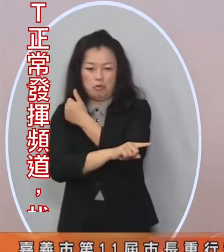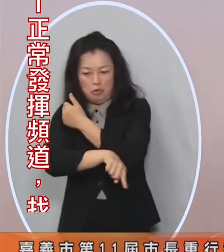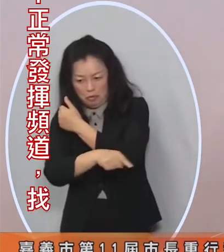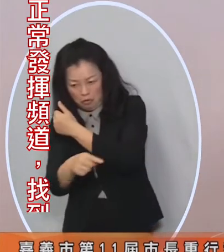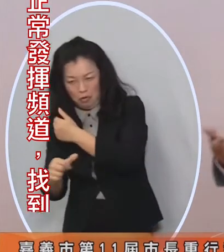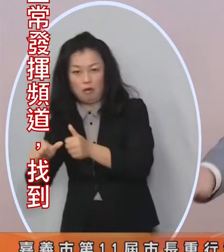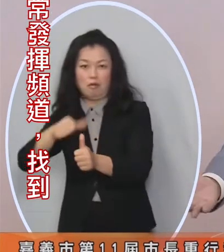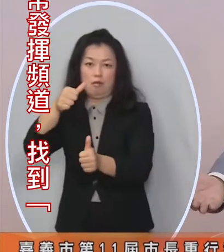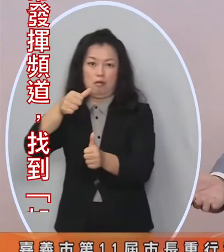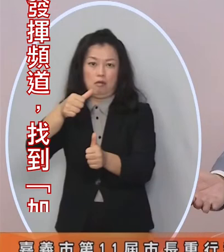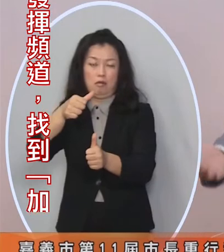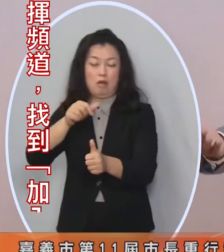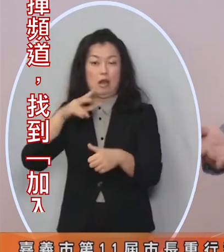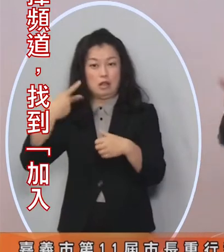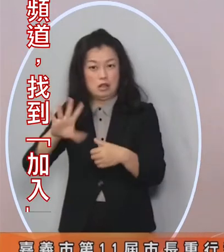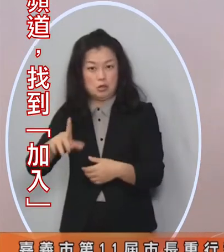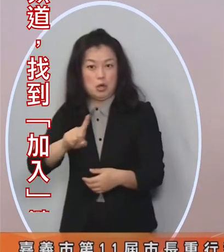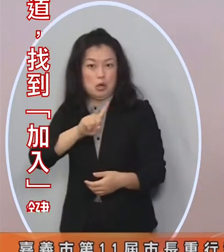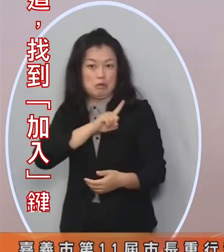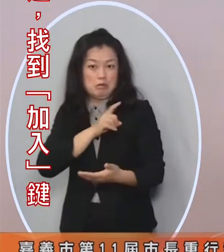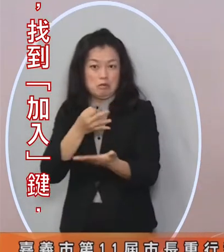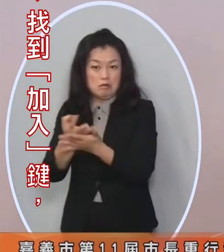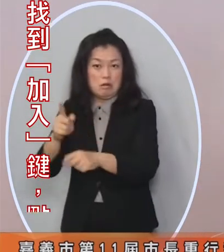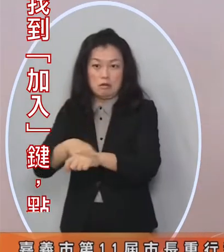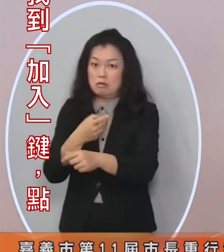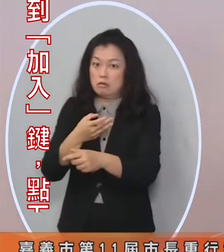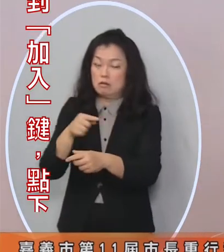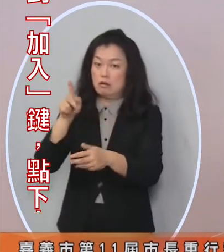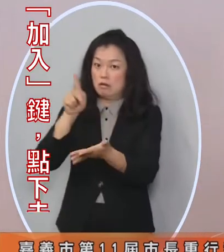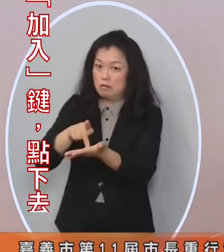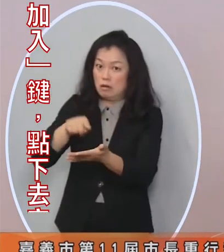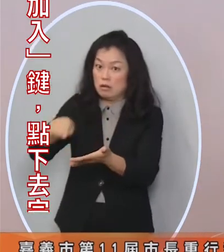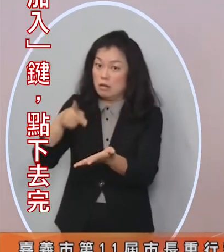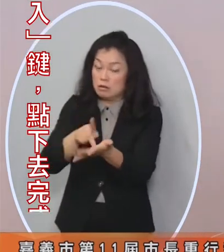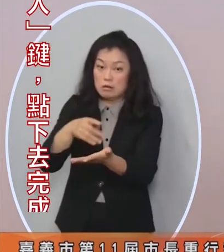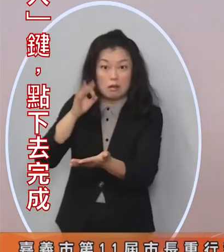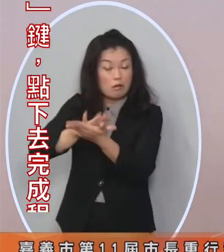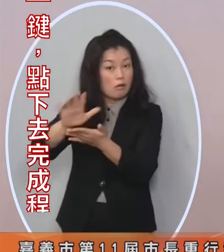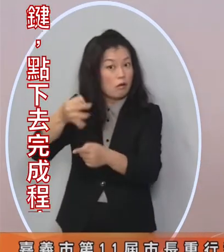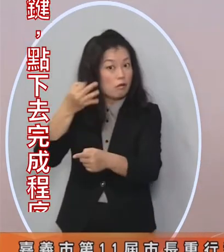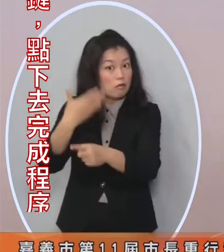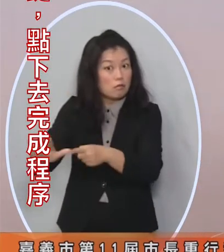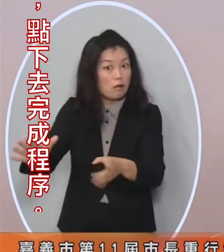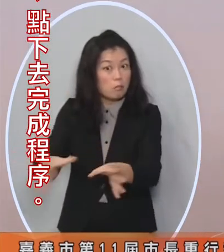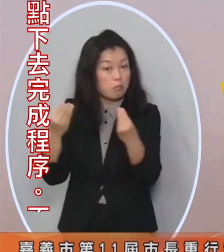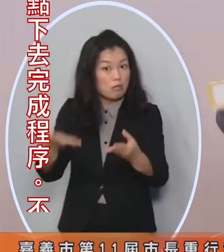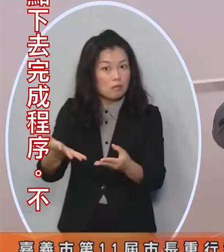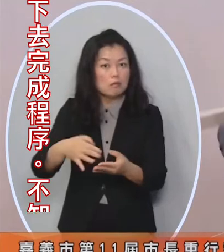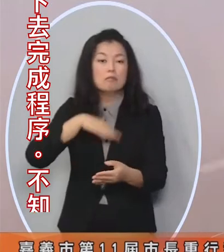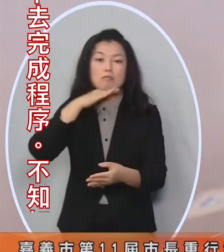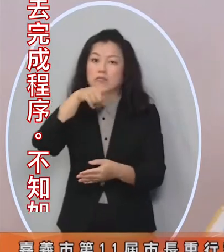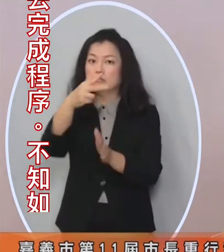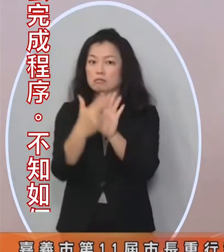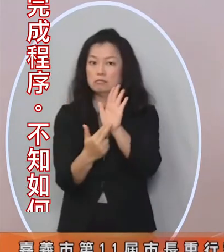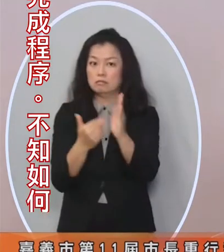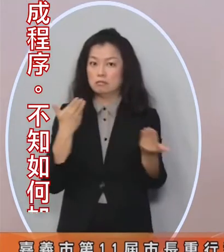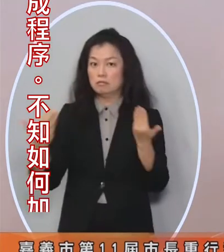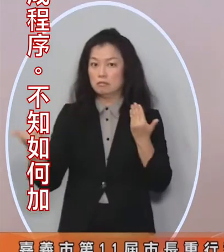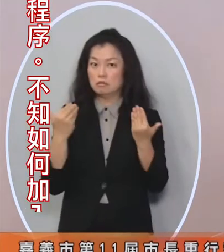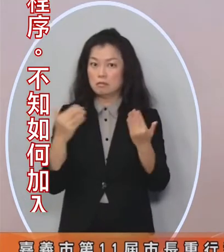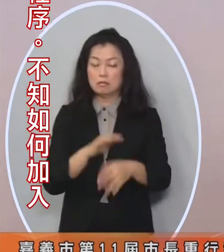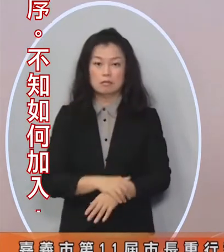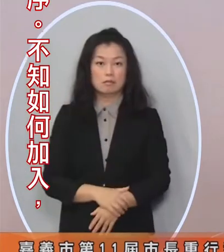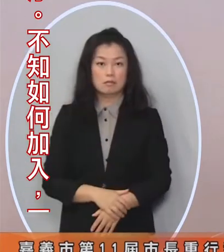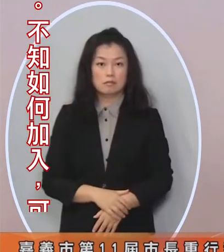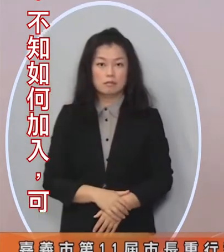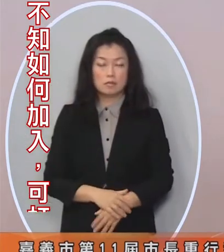偿性债务，那自偿性债务要不要还？请黄市长等一下交代清楚。所以这个问题我刚刚说过了，市长重